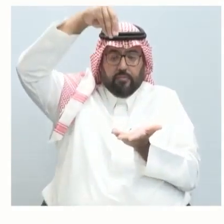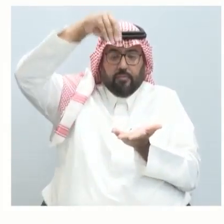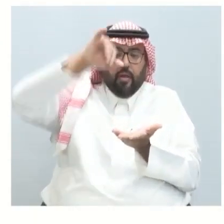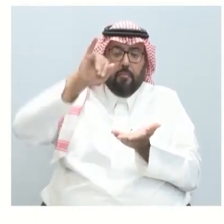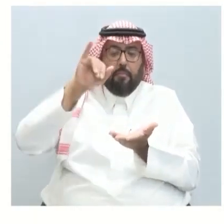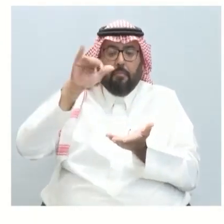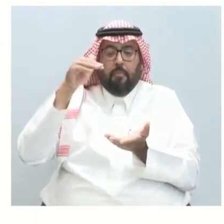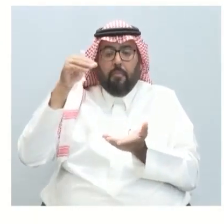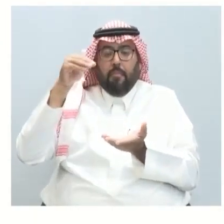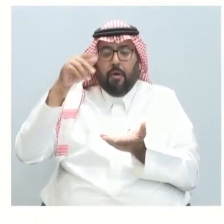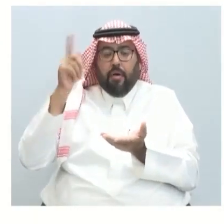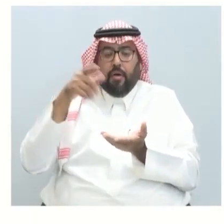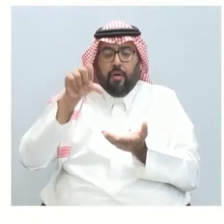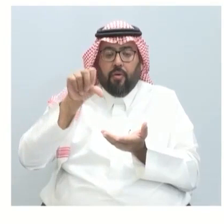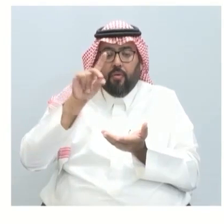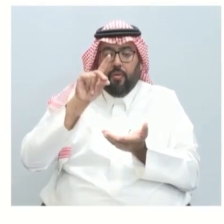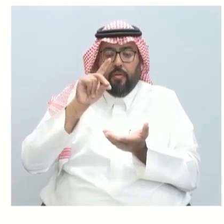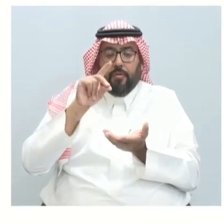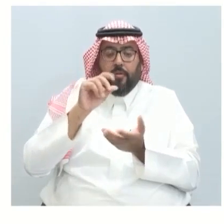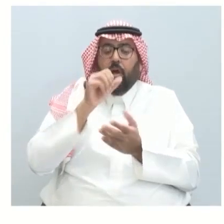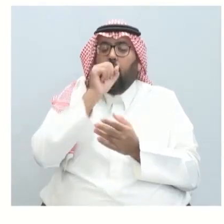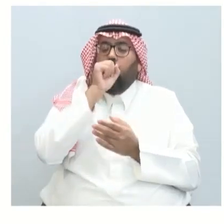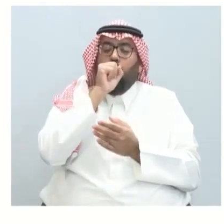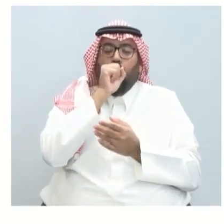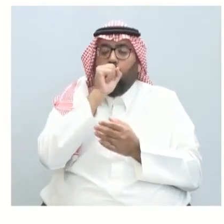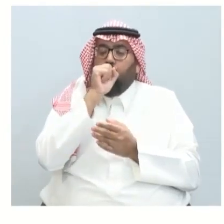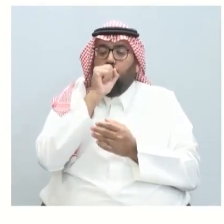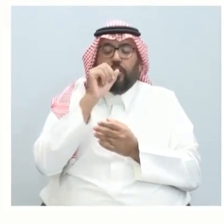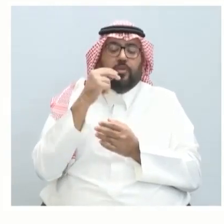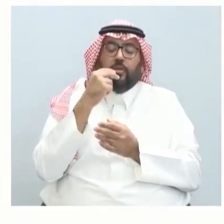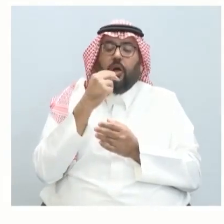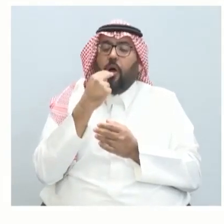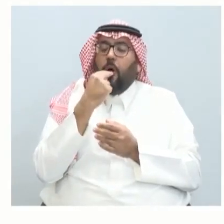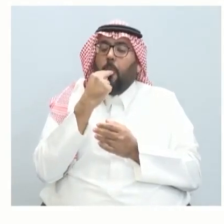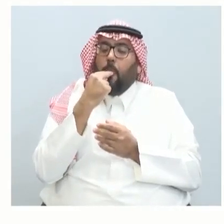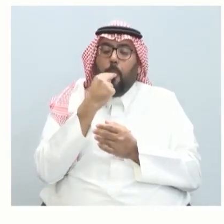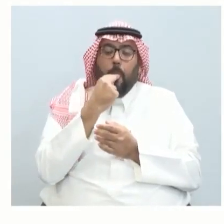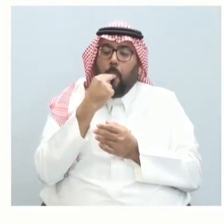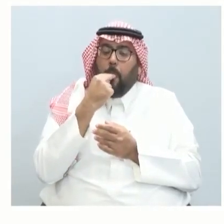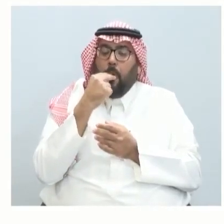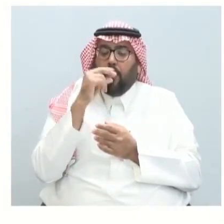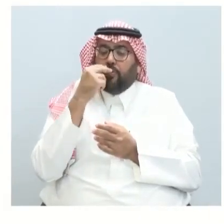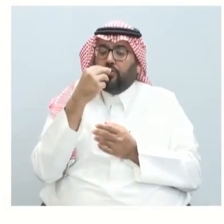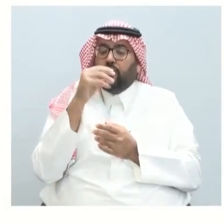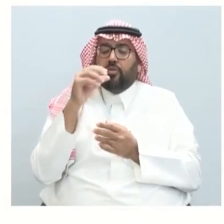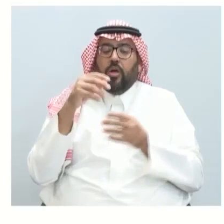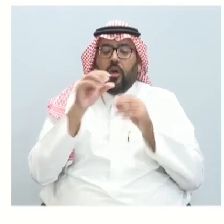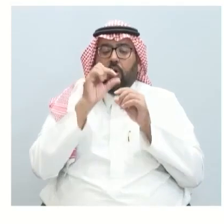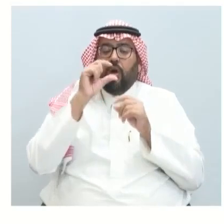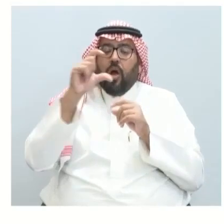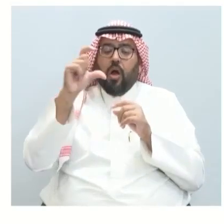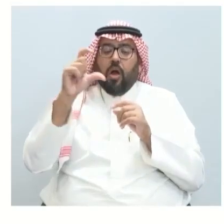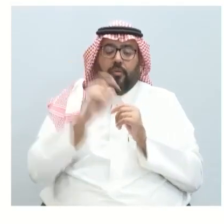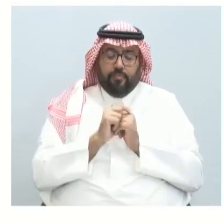مخروط واحد النماذج عليه من الاشياء التي نراها هو هذه اللعبه بارك